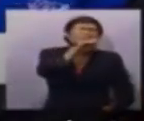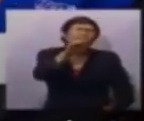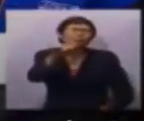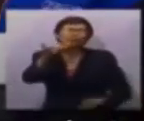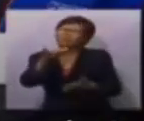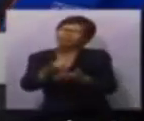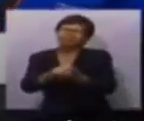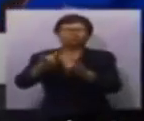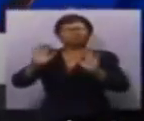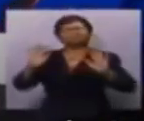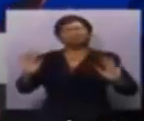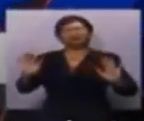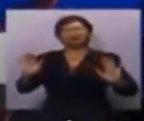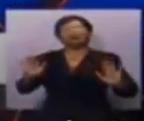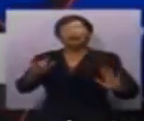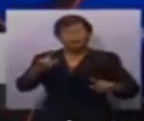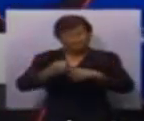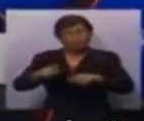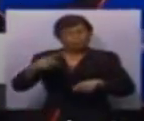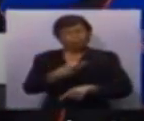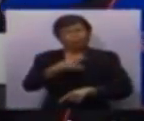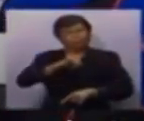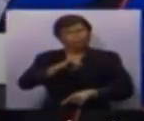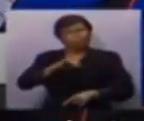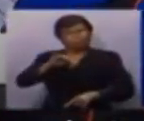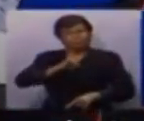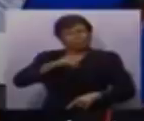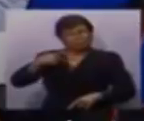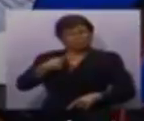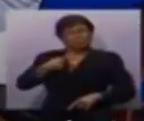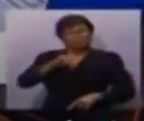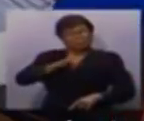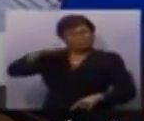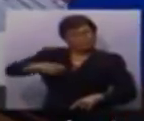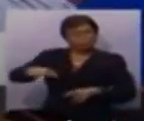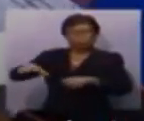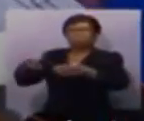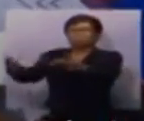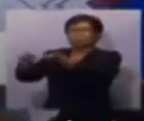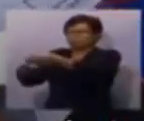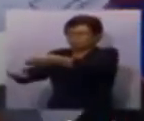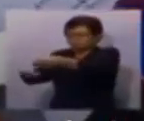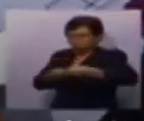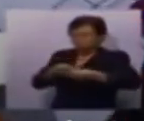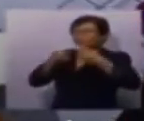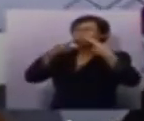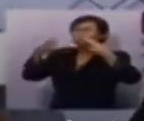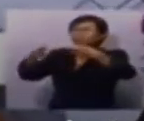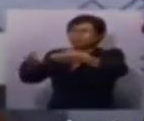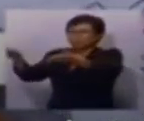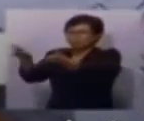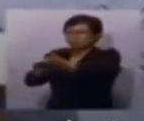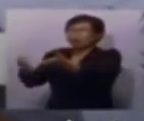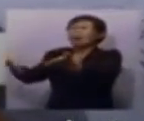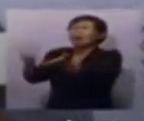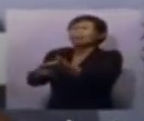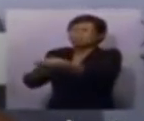kan. Tetapi saya perlu menerima laporan yang rasmi daripada